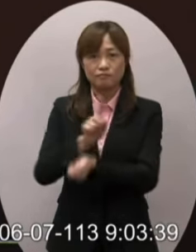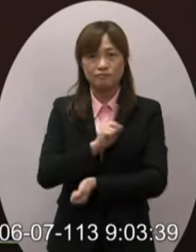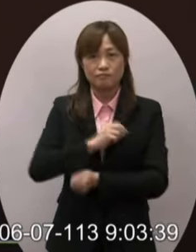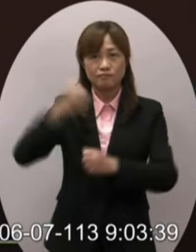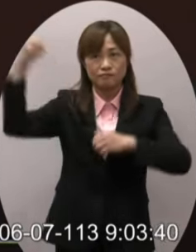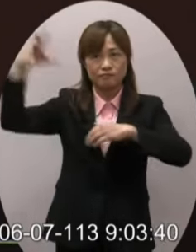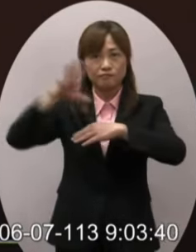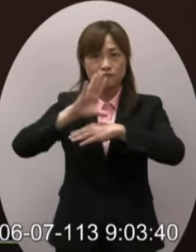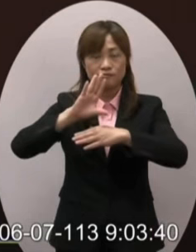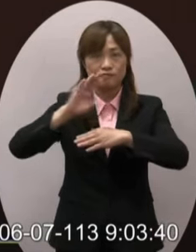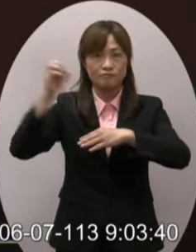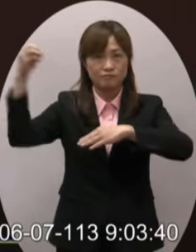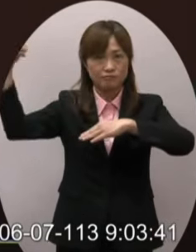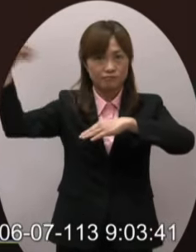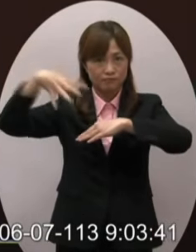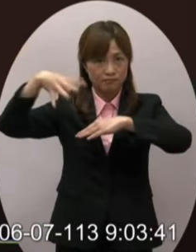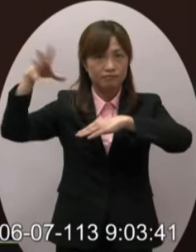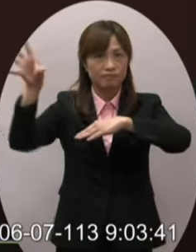阳能光电